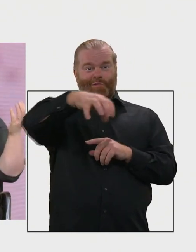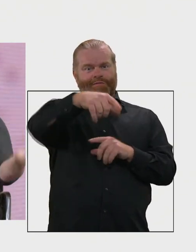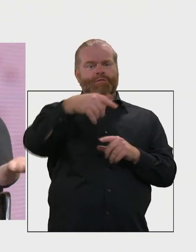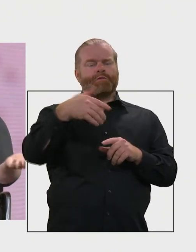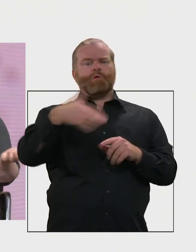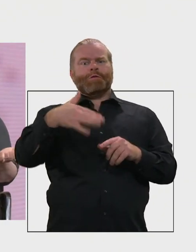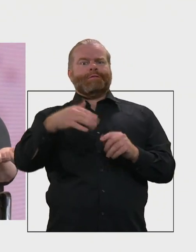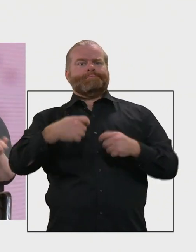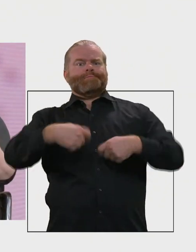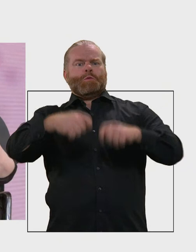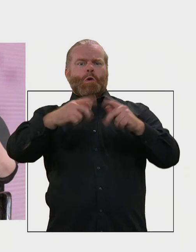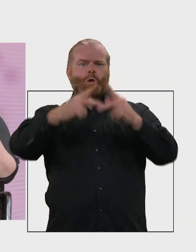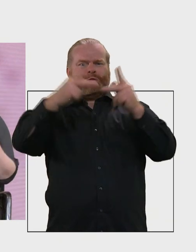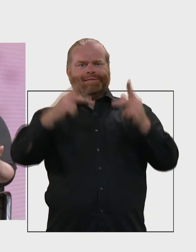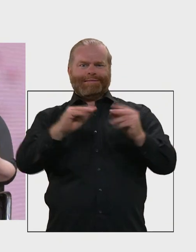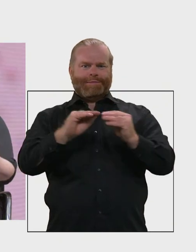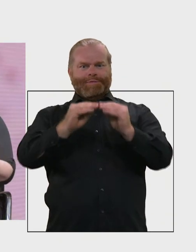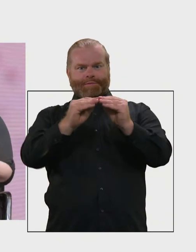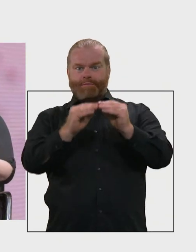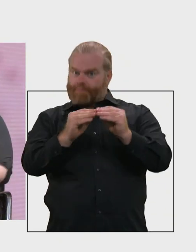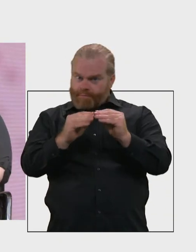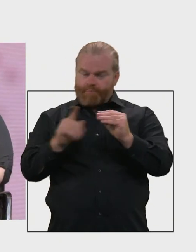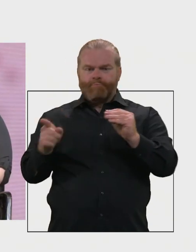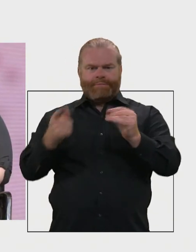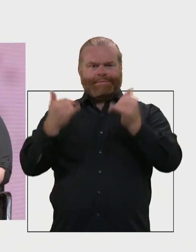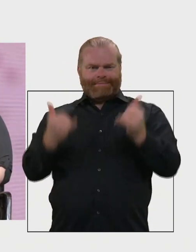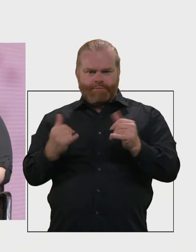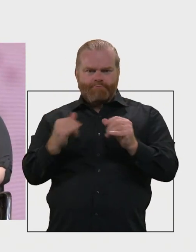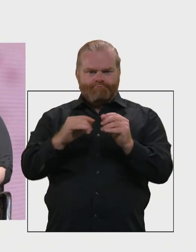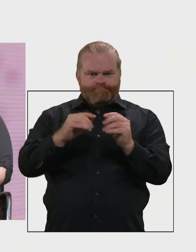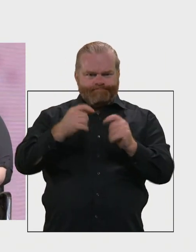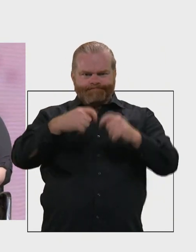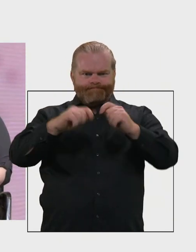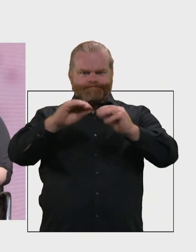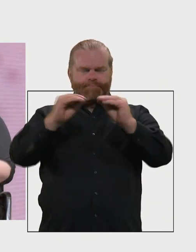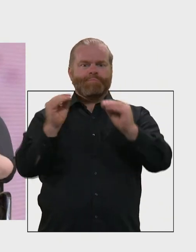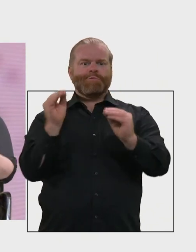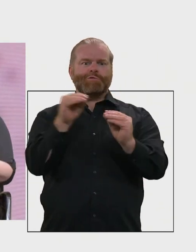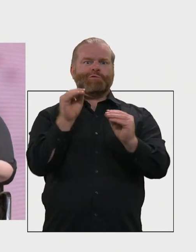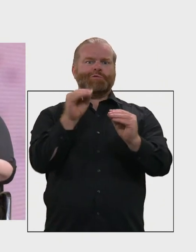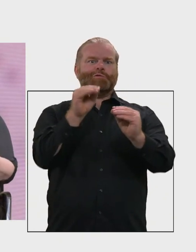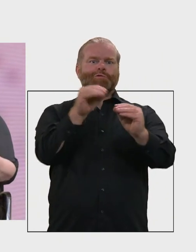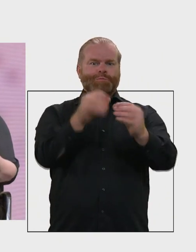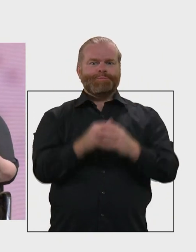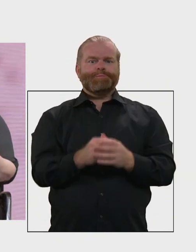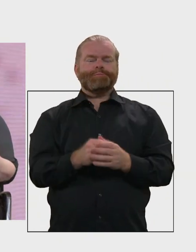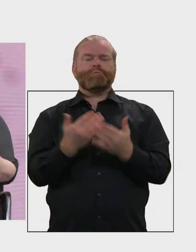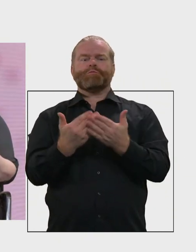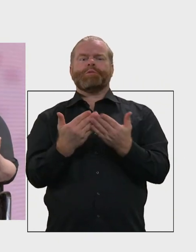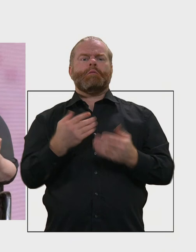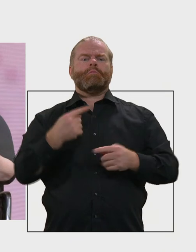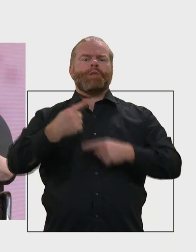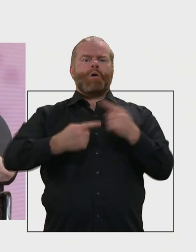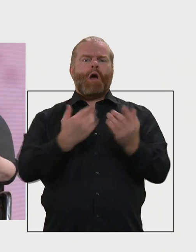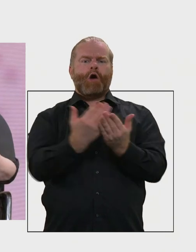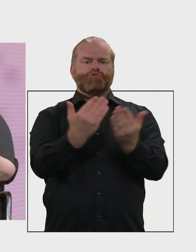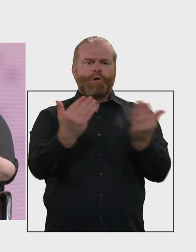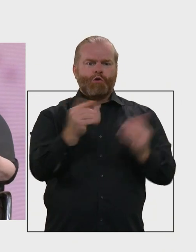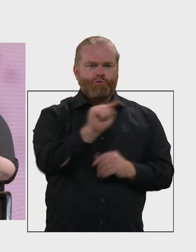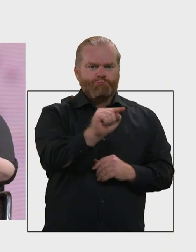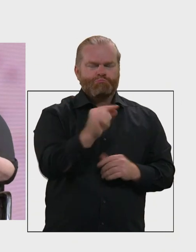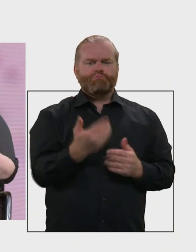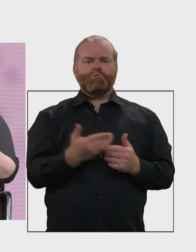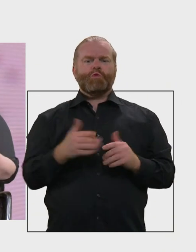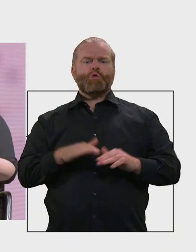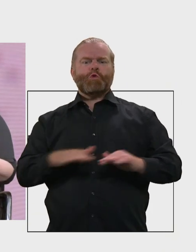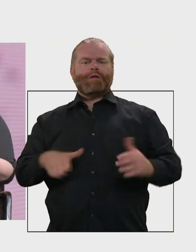brauchen das in den Dauerausstellungen. Wir brauchen so ein Grundangebot, um Zugänge zu schaffen. Das ist natürlich nicht jedes Thema, das dann,